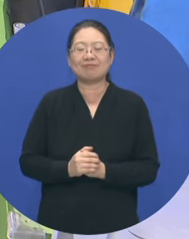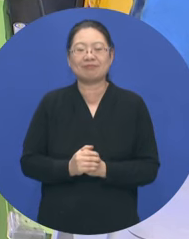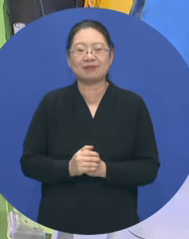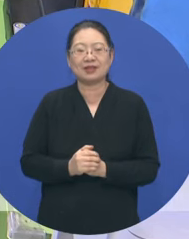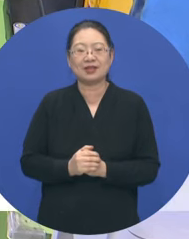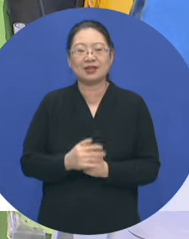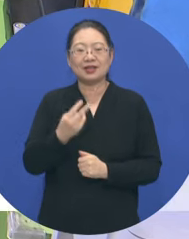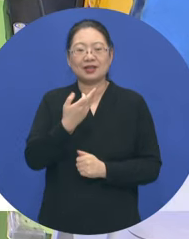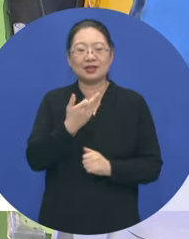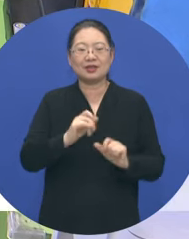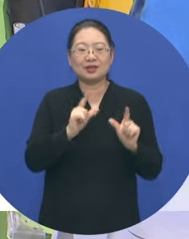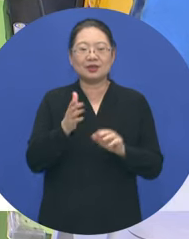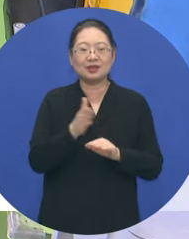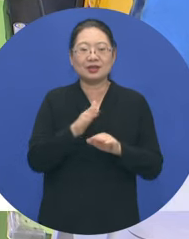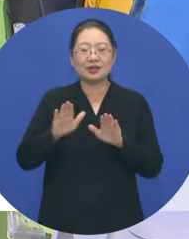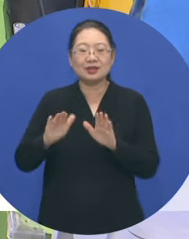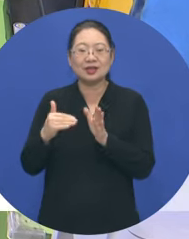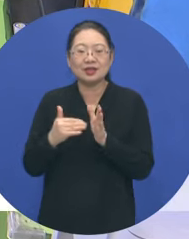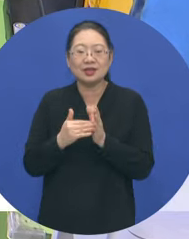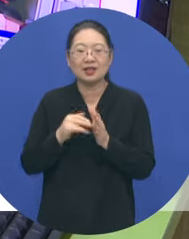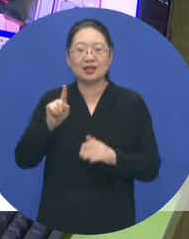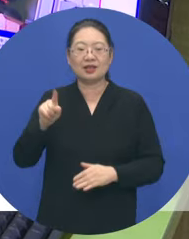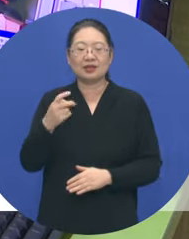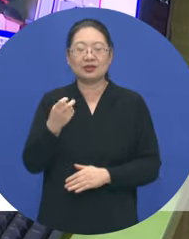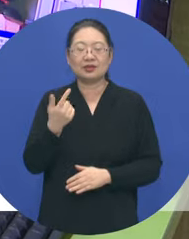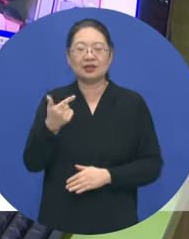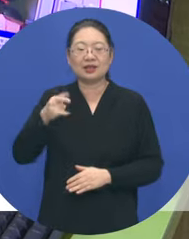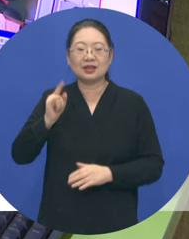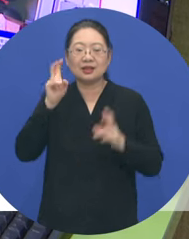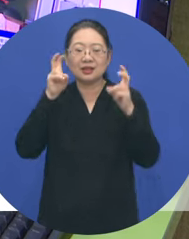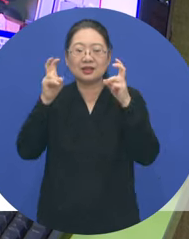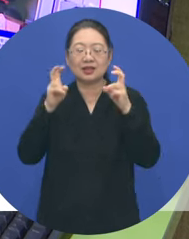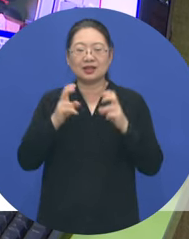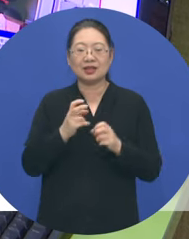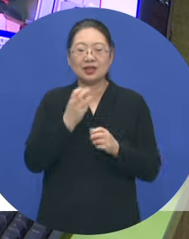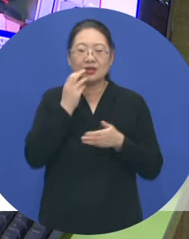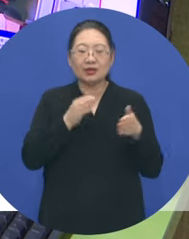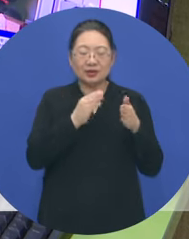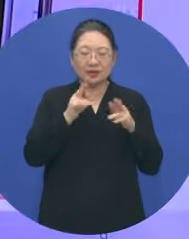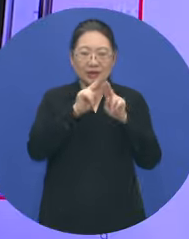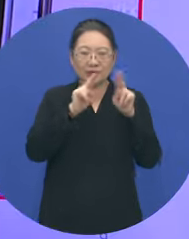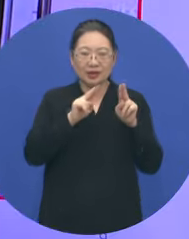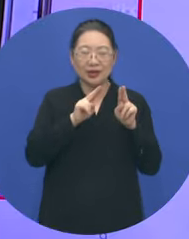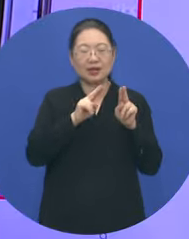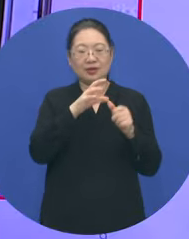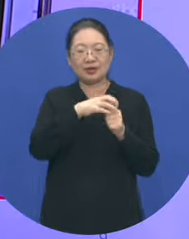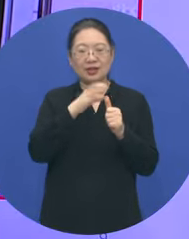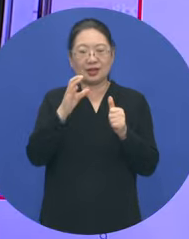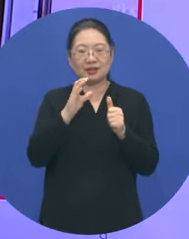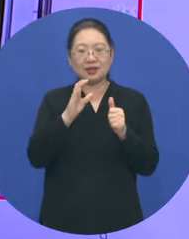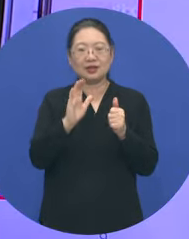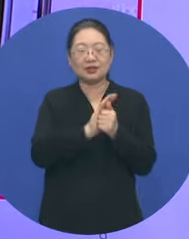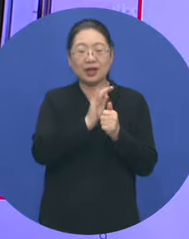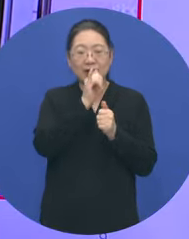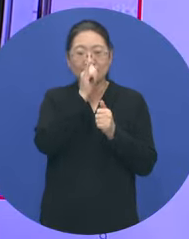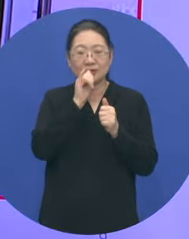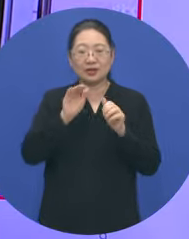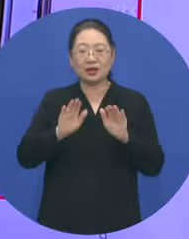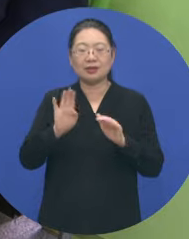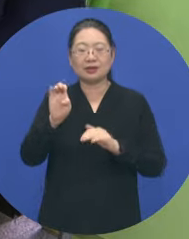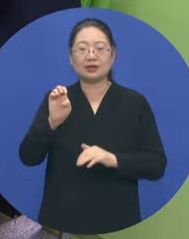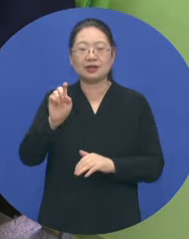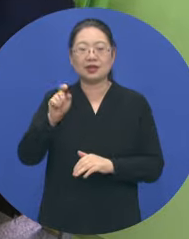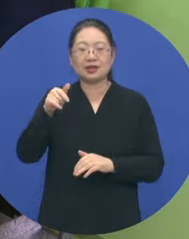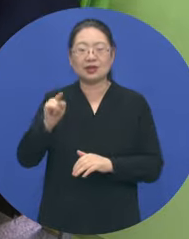생각합니다. 2019년부터 현재까지 126개 기업이 경기도의 규제 샌드박스 컨설팅 지원을 받았고 41개 기업이